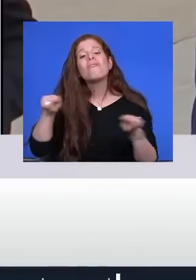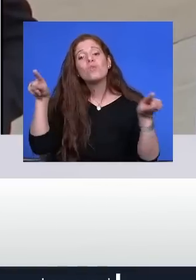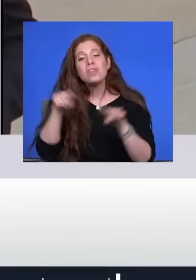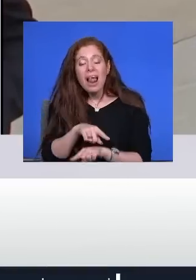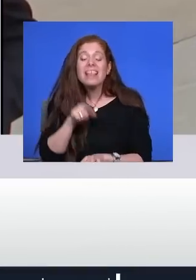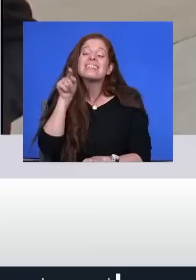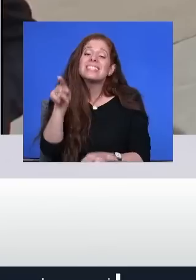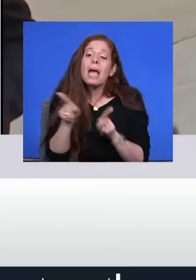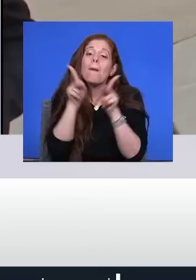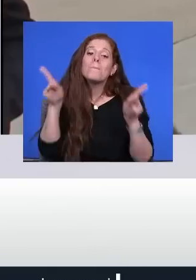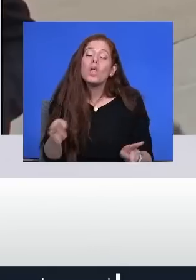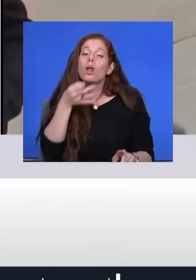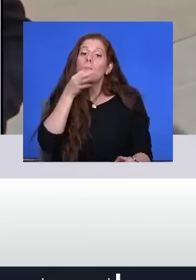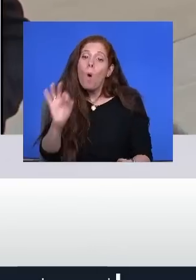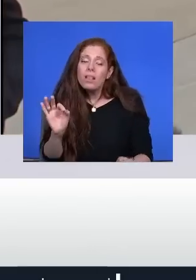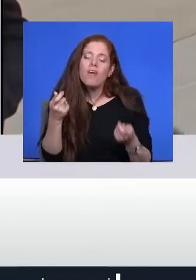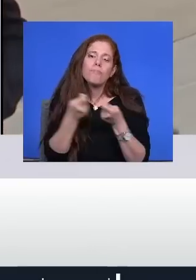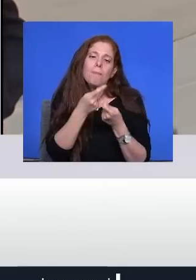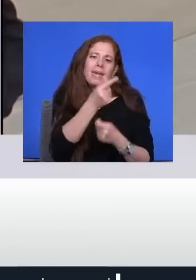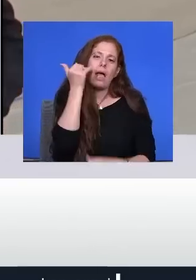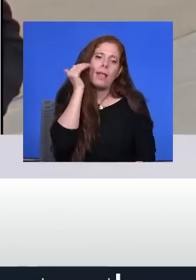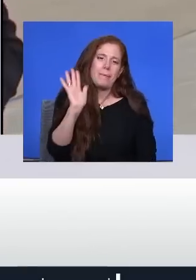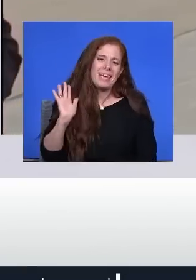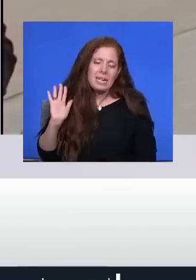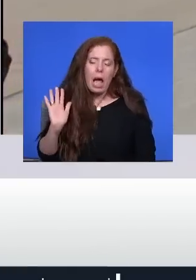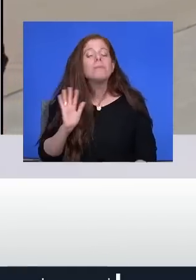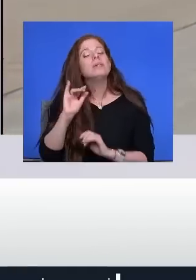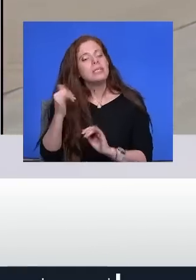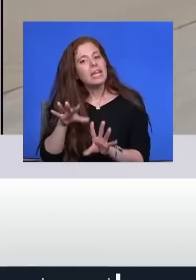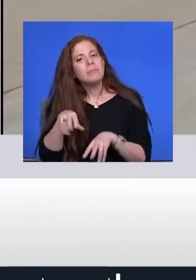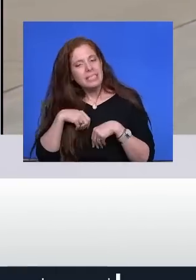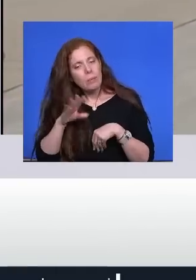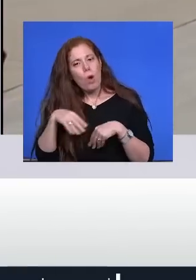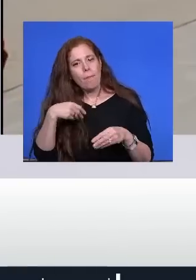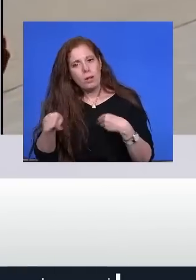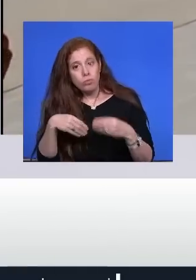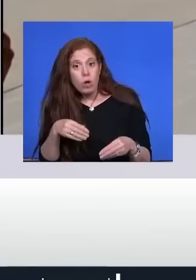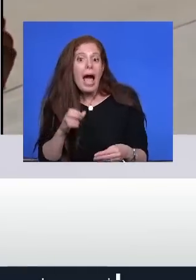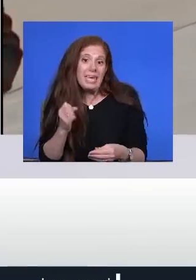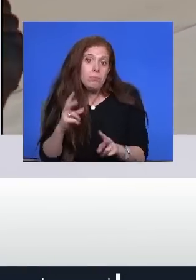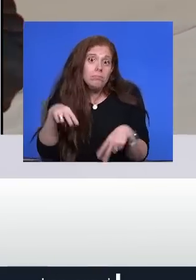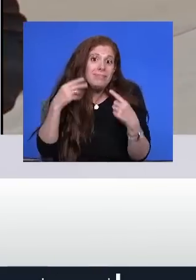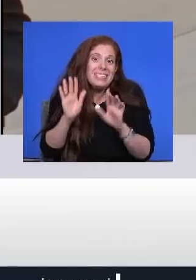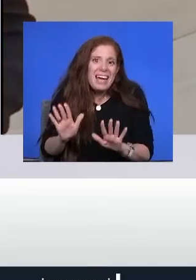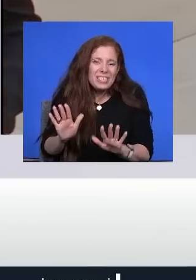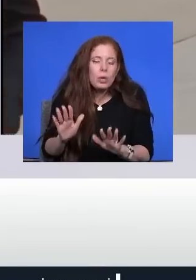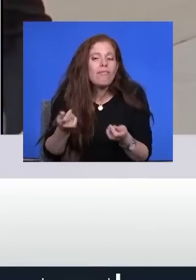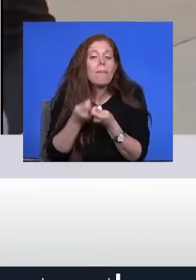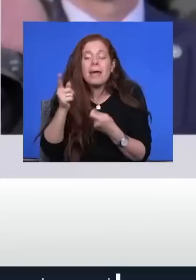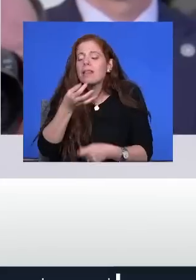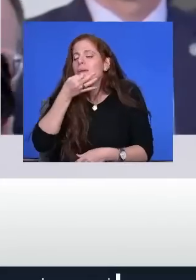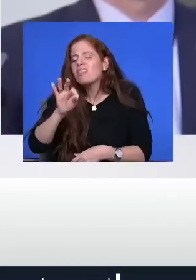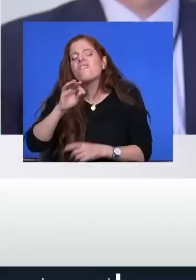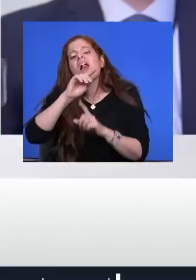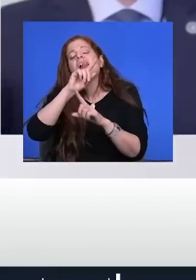זהו הפתרון המועדף מבחינת האמריקנים. כן, הם יסכימו גם לפשרה אם תושג כזאת, אבל מבחינתם עדיף לוותר